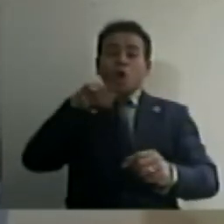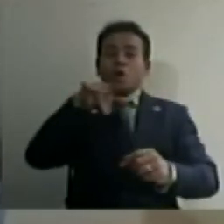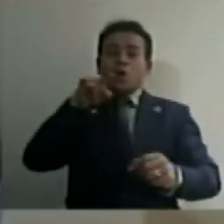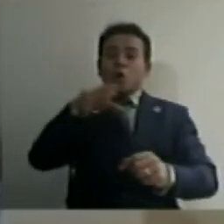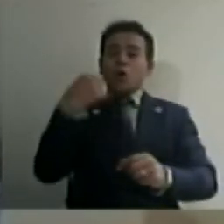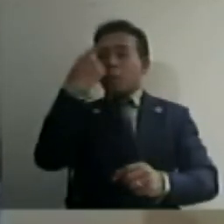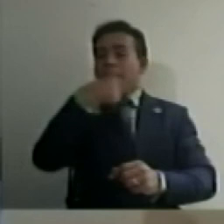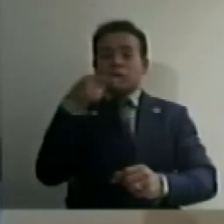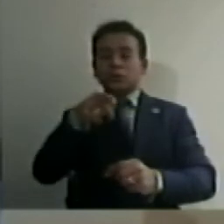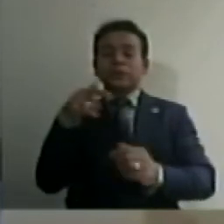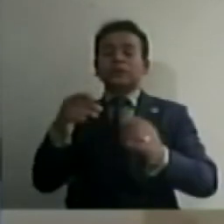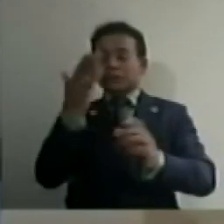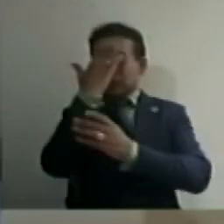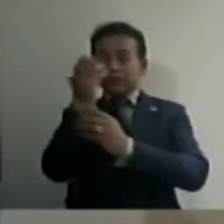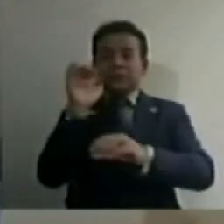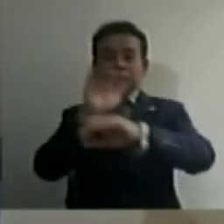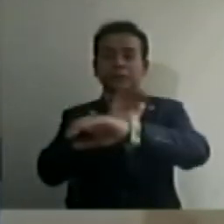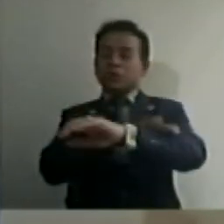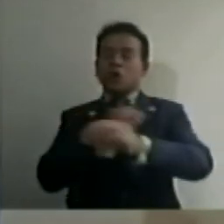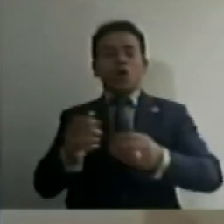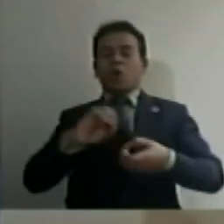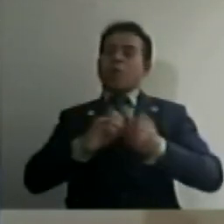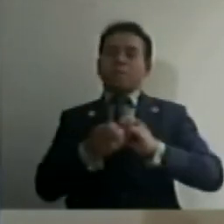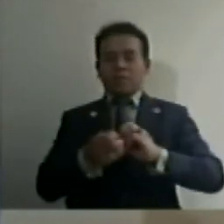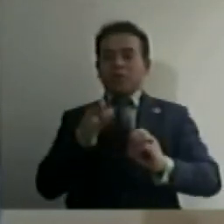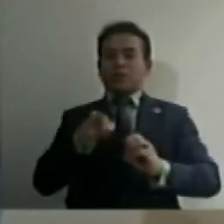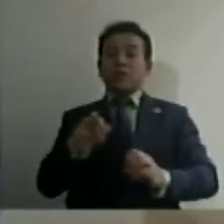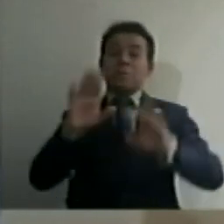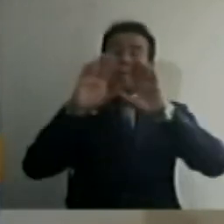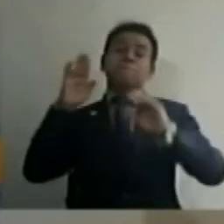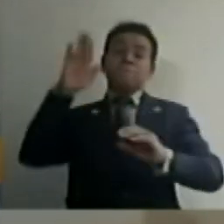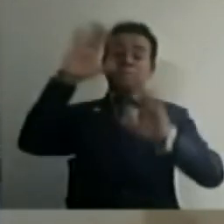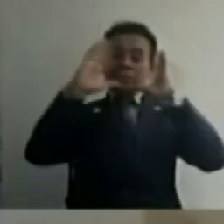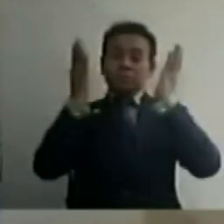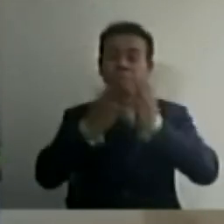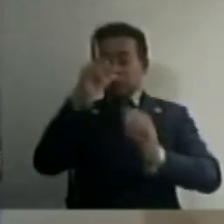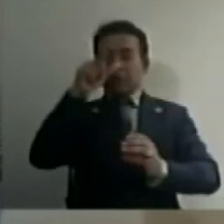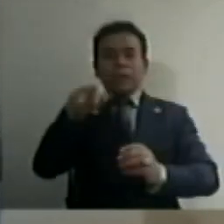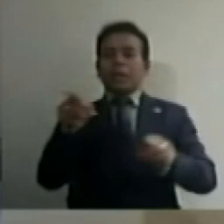যাতে আমাদের কোভিড মোকাবেলার যে মূল অস্ত্র সেটা হলো